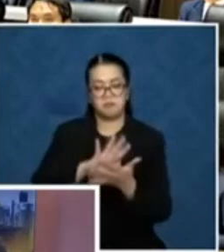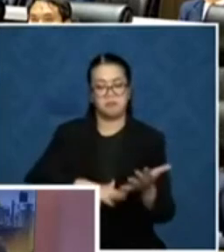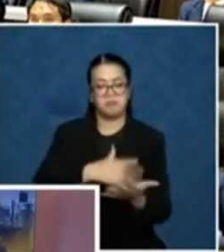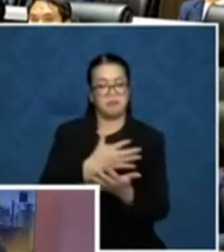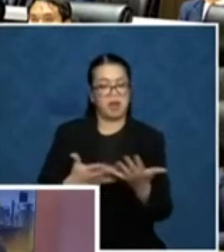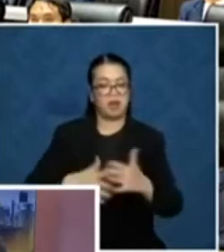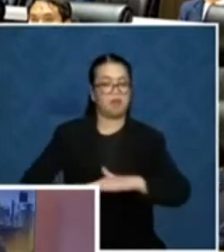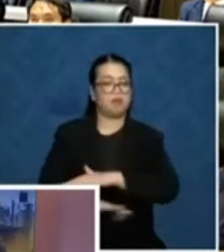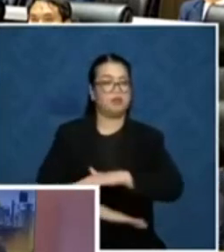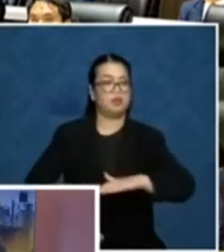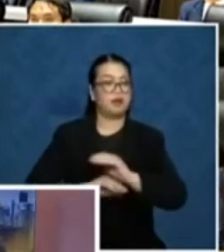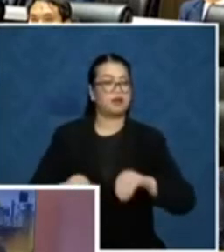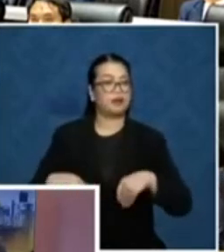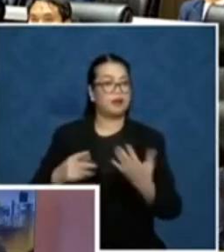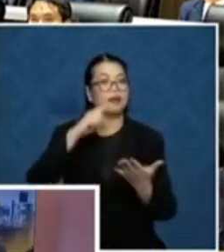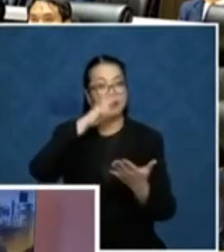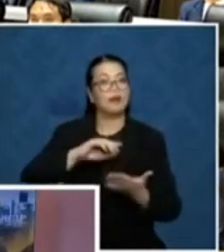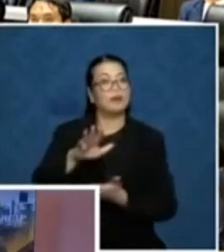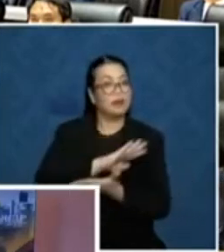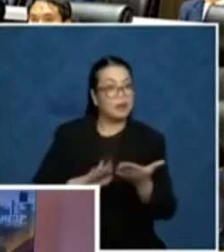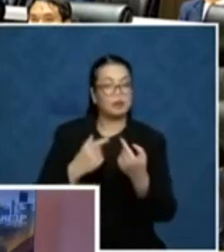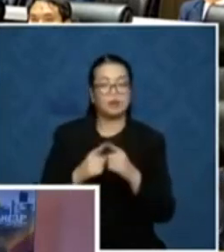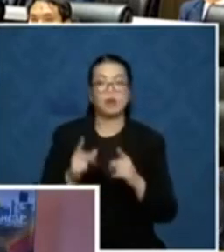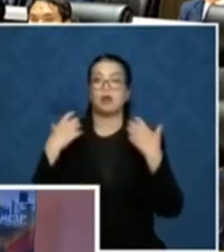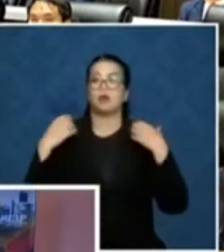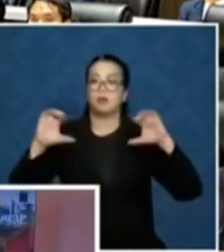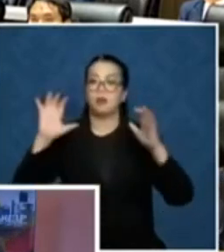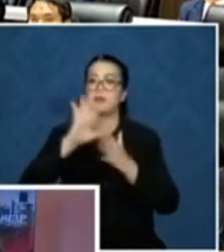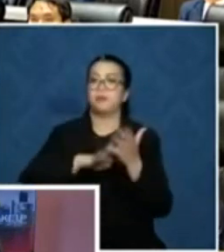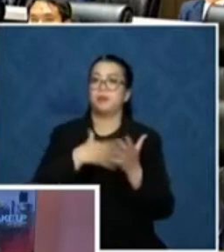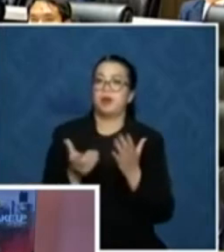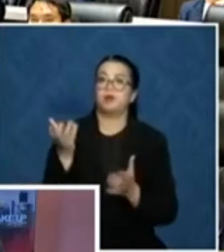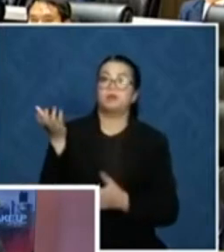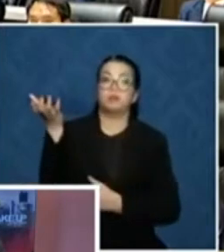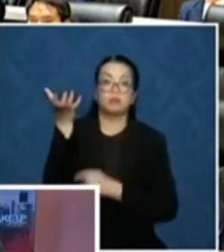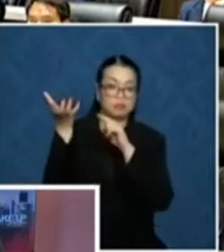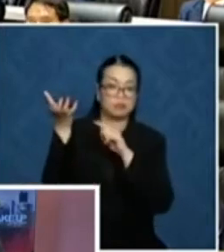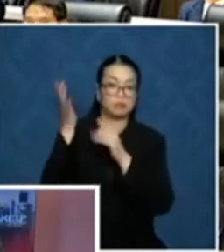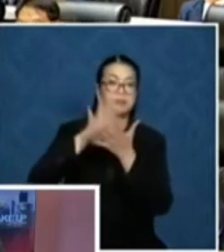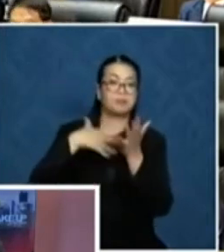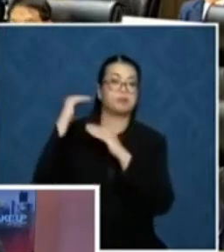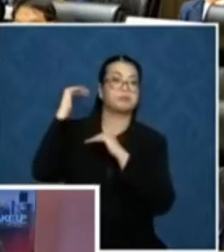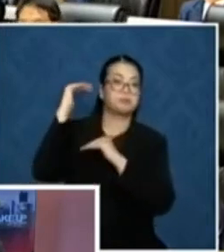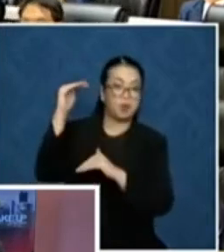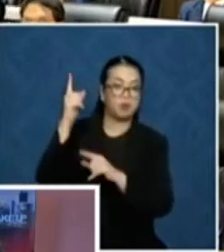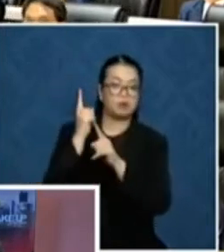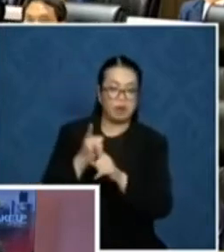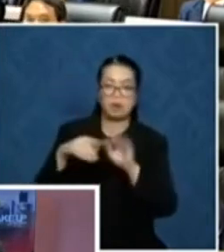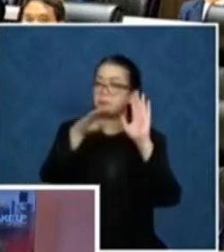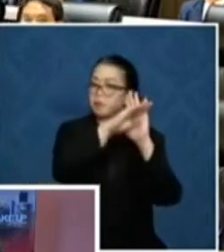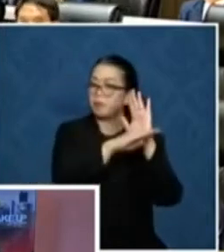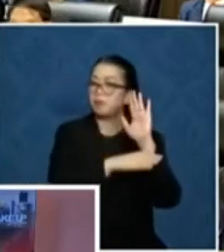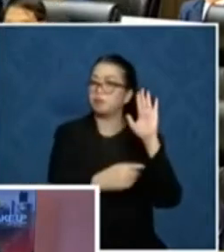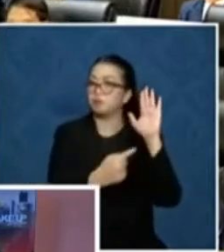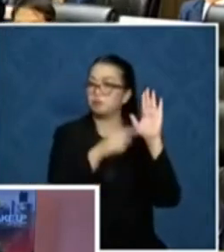แล้วก็แปะป้ายติ่งส้มติ่งแดง แล้วยกว่าตัวเองดีกว่าเก่งกว่า ใช่ ครับนะฮะ แล้วไหนบอกว่าเชื่อชูคนเท่ากันไงแล้ว